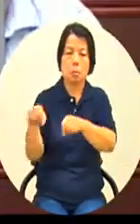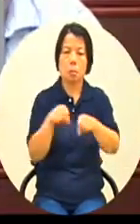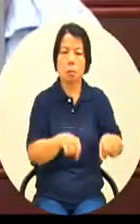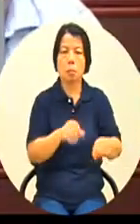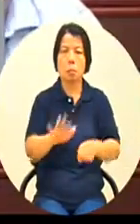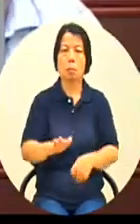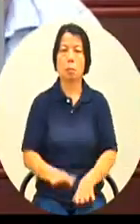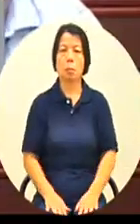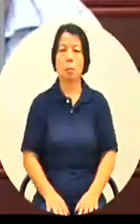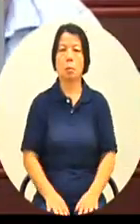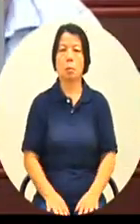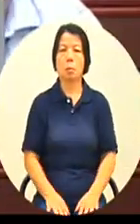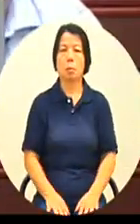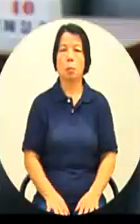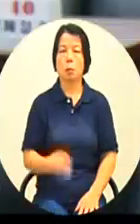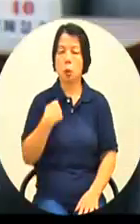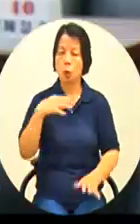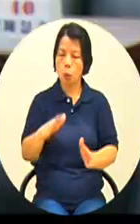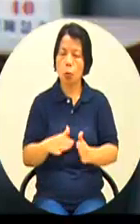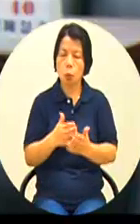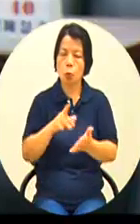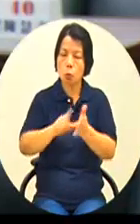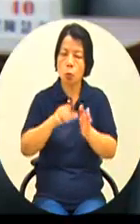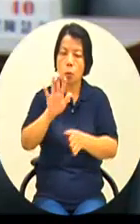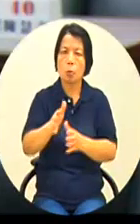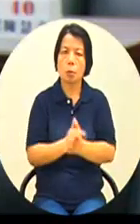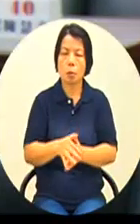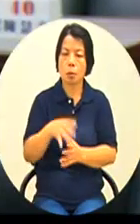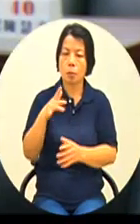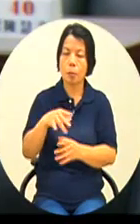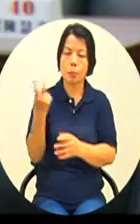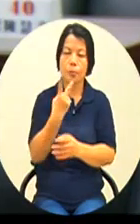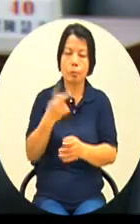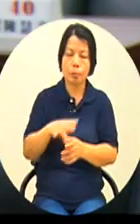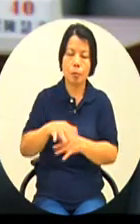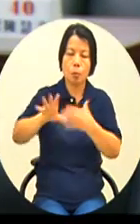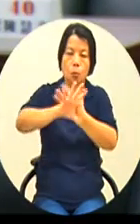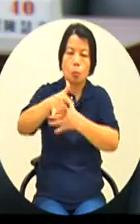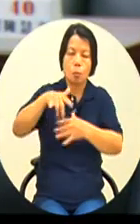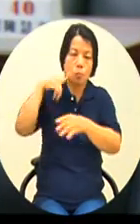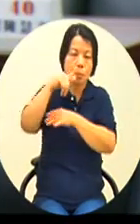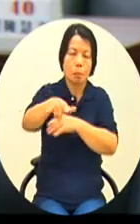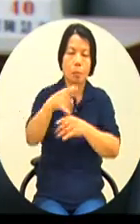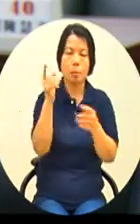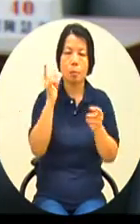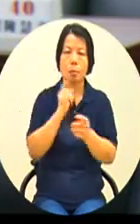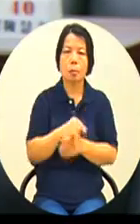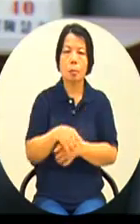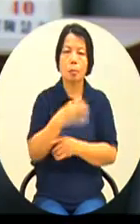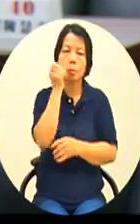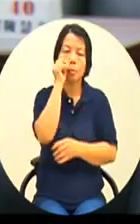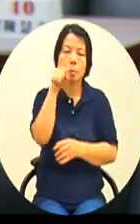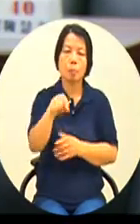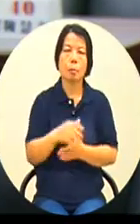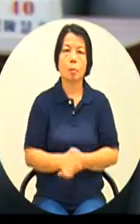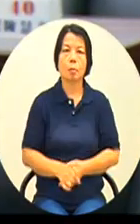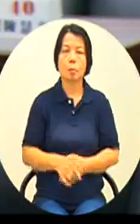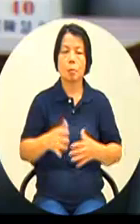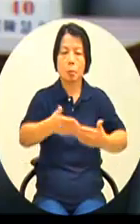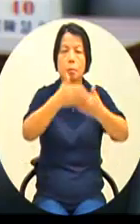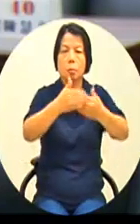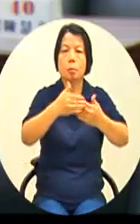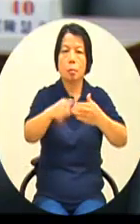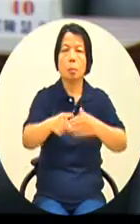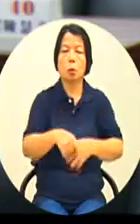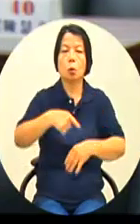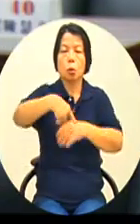啦，我有时间带你来出国看一下，你嘛常咧出国嘛吼。讲一个较早同比咱龙湖够济的大陆岛啊，我即